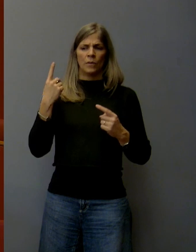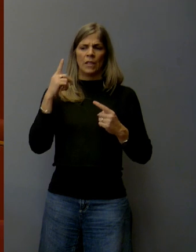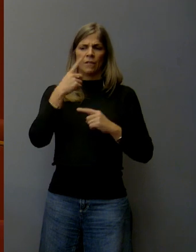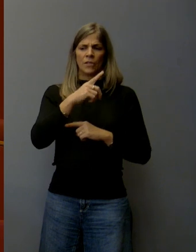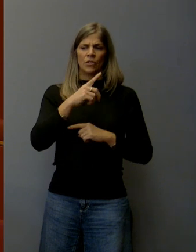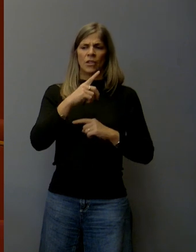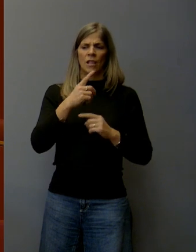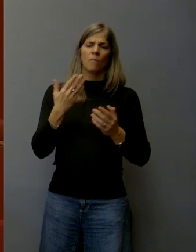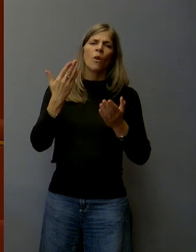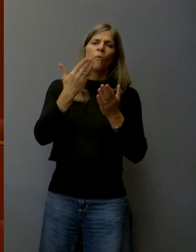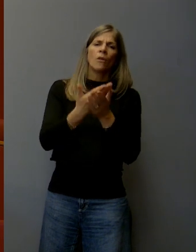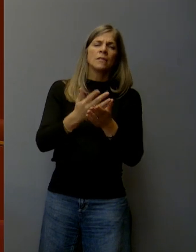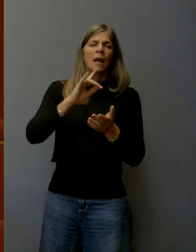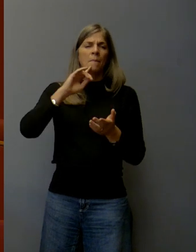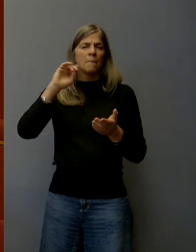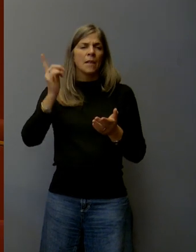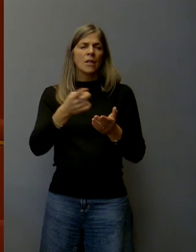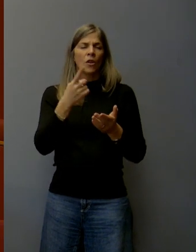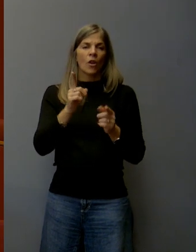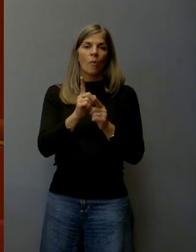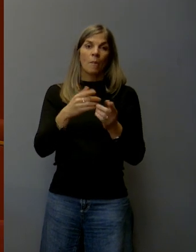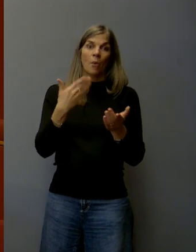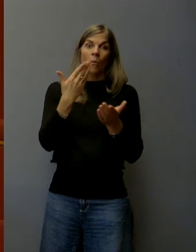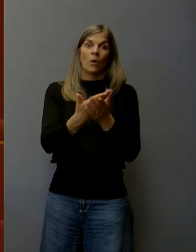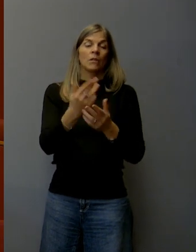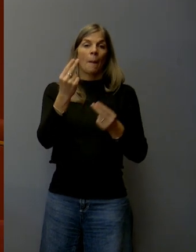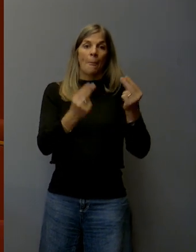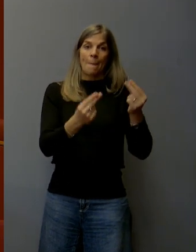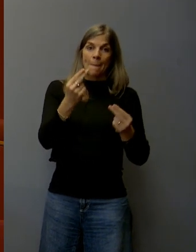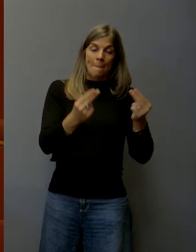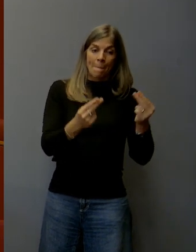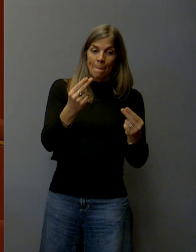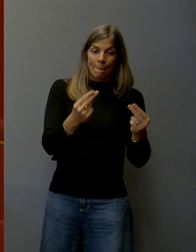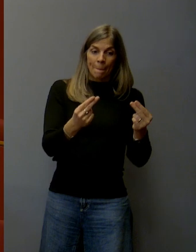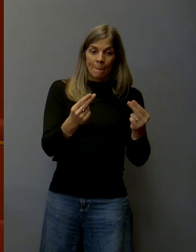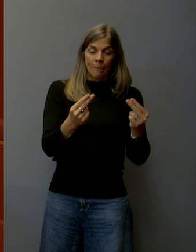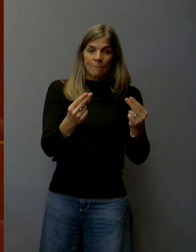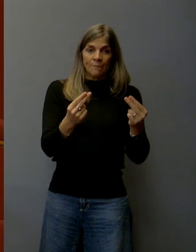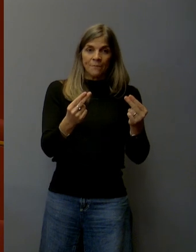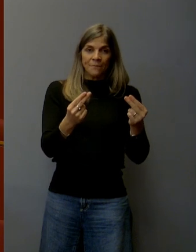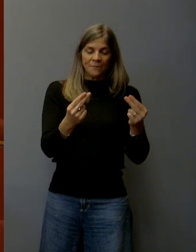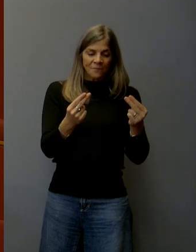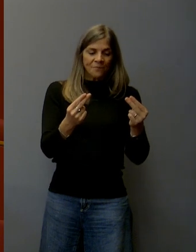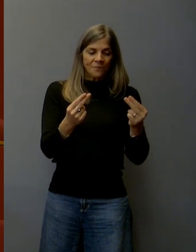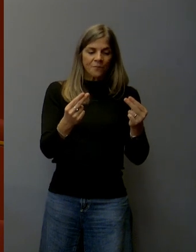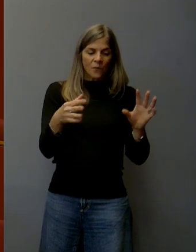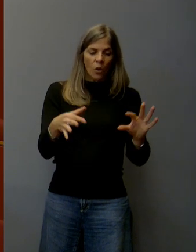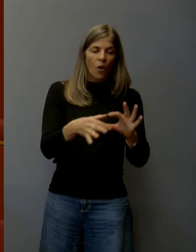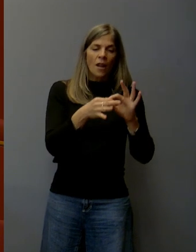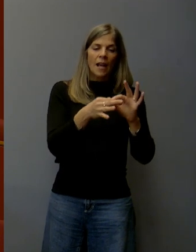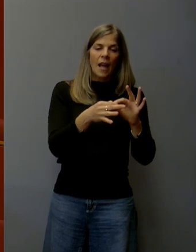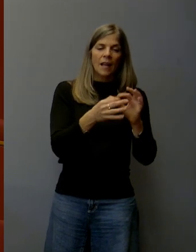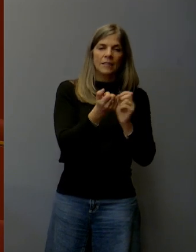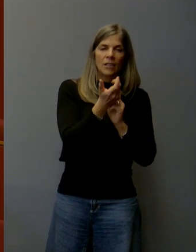migliorativa diciamo di una bozza di bilancio e si basa su degli degli assunti dei numeri che poi vengono